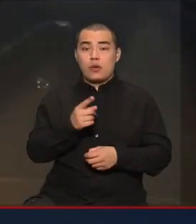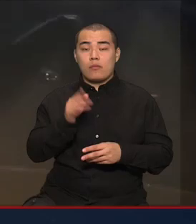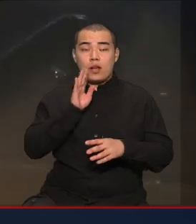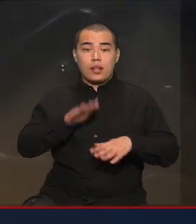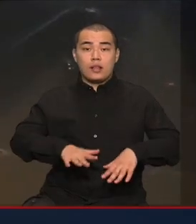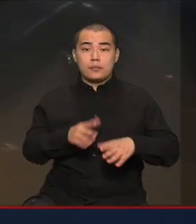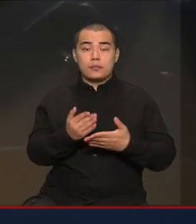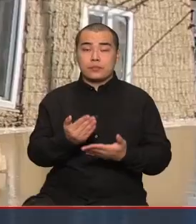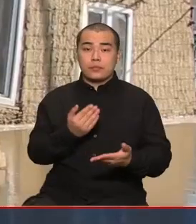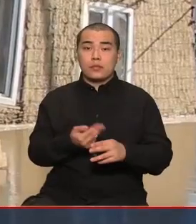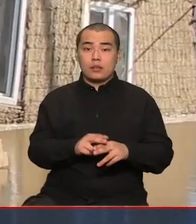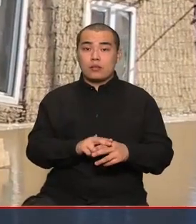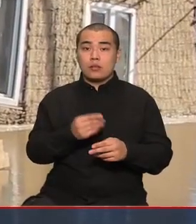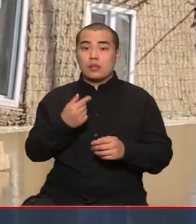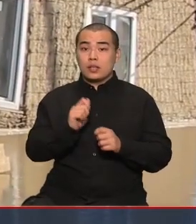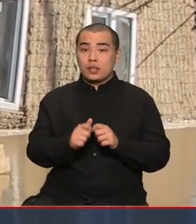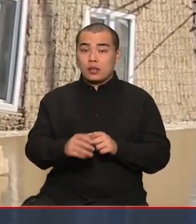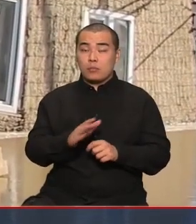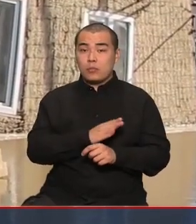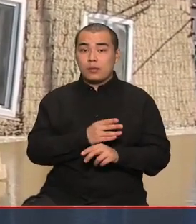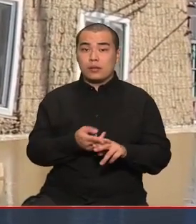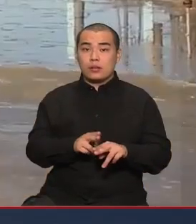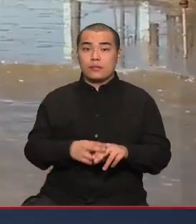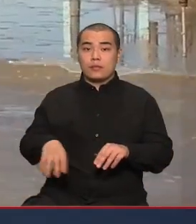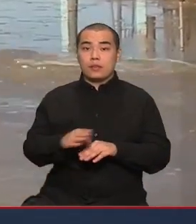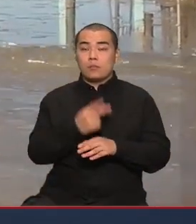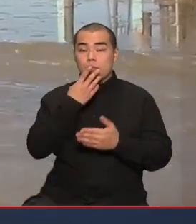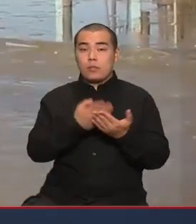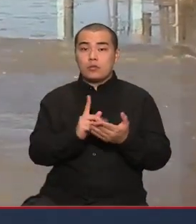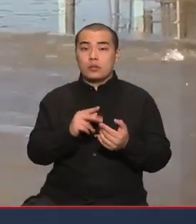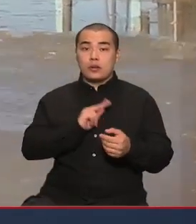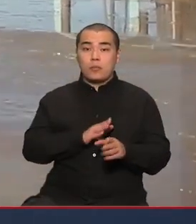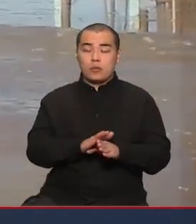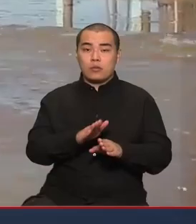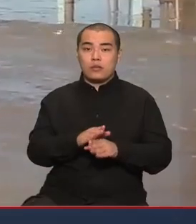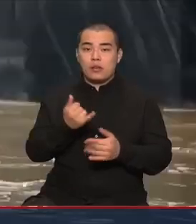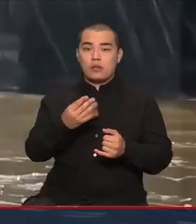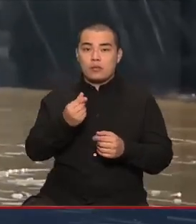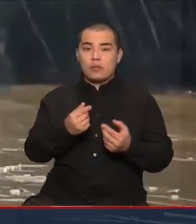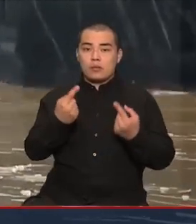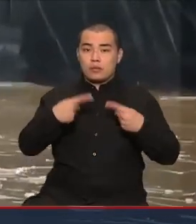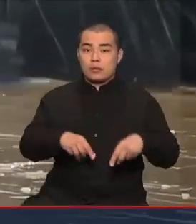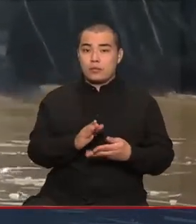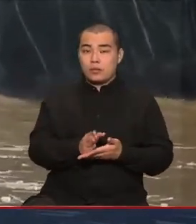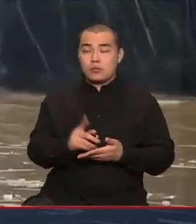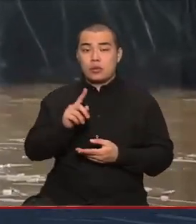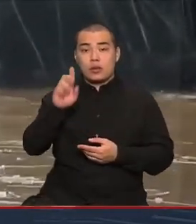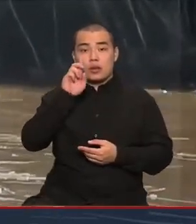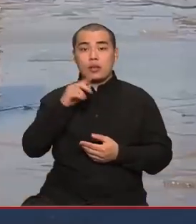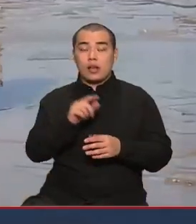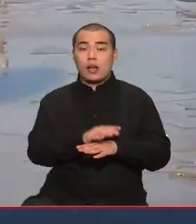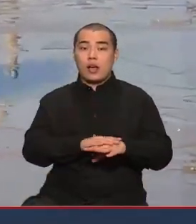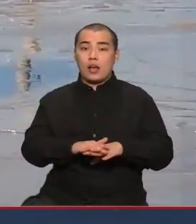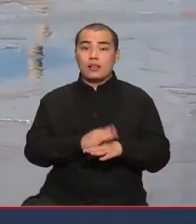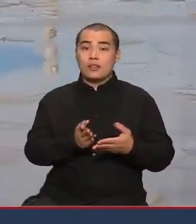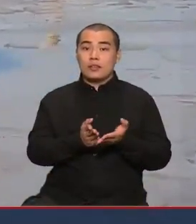тасқындардың алдын алуға қыруар қаржы жұмсалған. Енді салғырттықтың салдарынан тағы шығынға батып отыр. Бірақ мемлекет халықты қайыққа